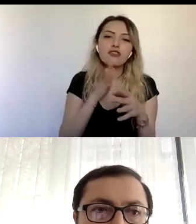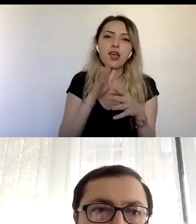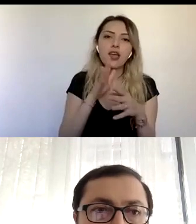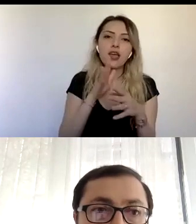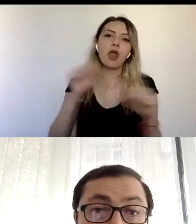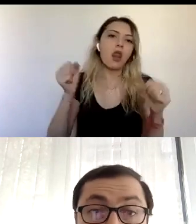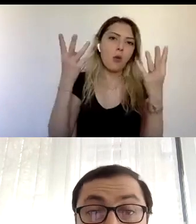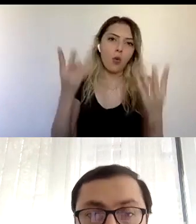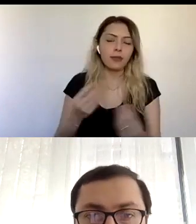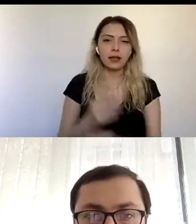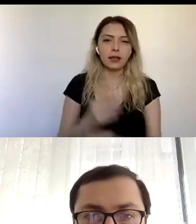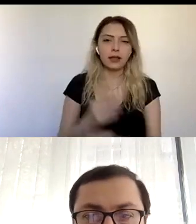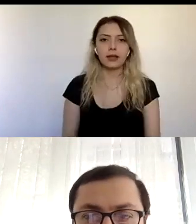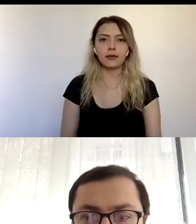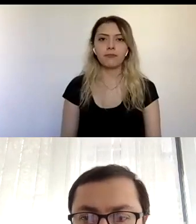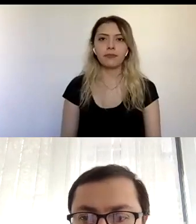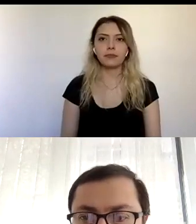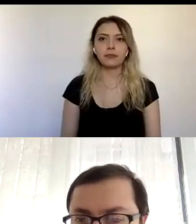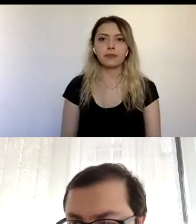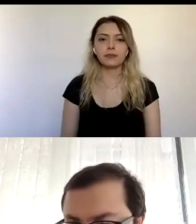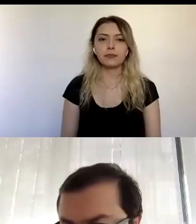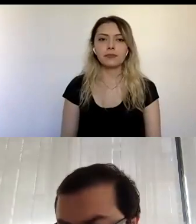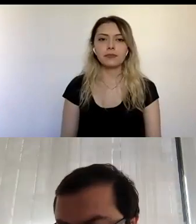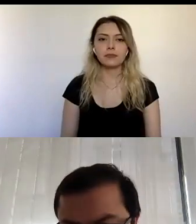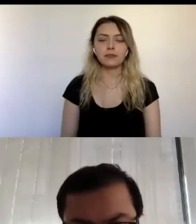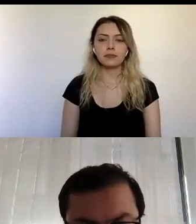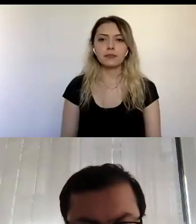daha kullanıcı bazlı güçlendirme önemli olduğunu düşünüyorum.